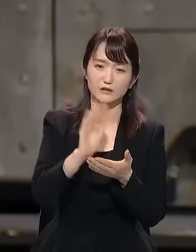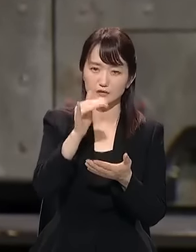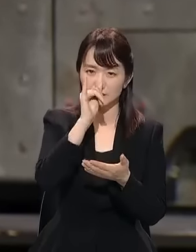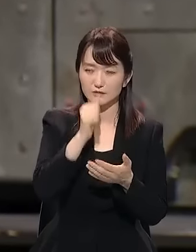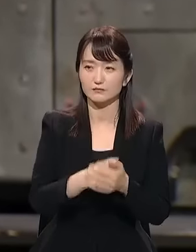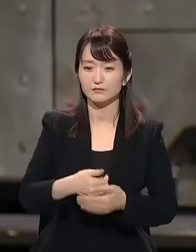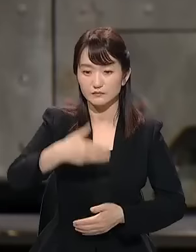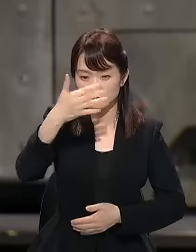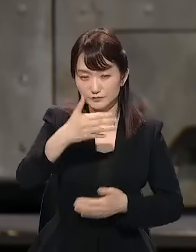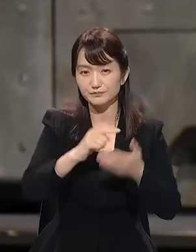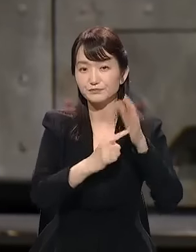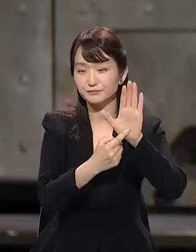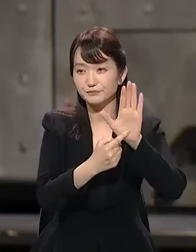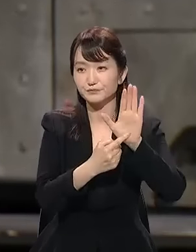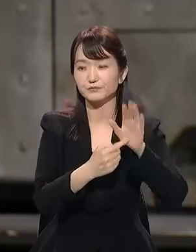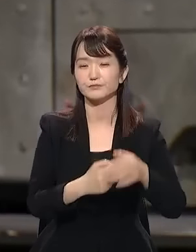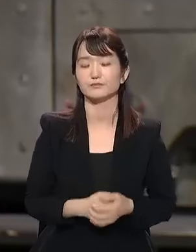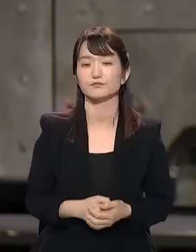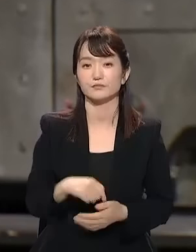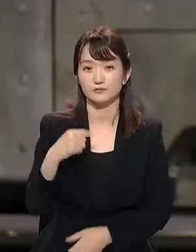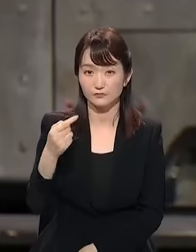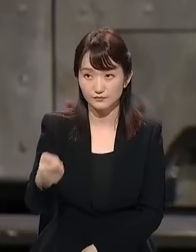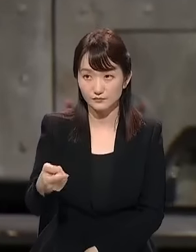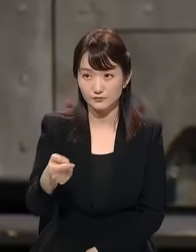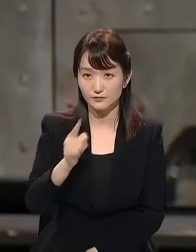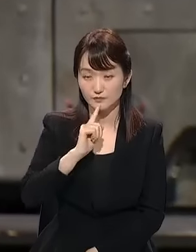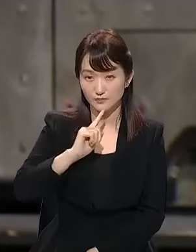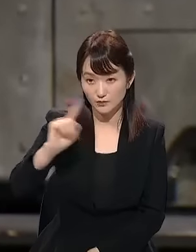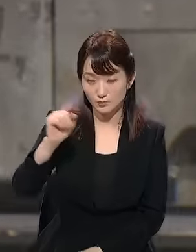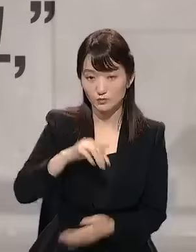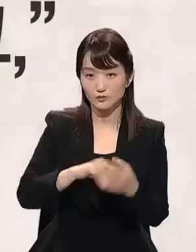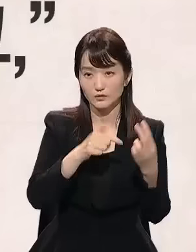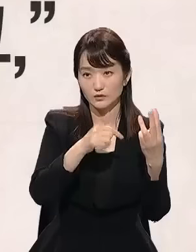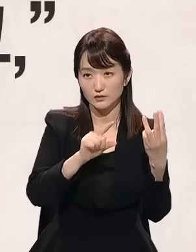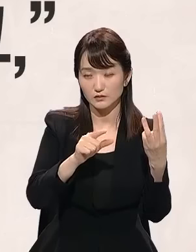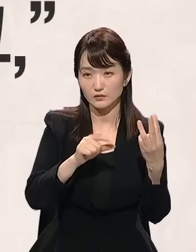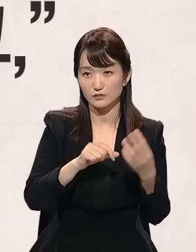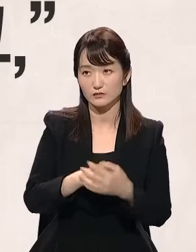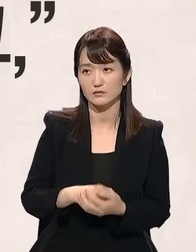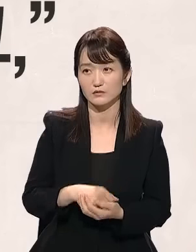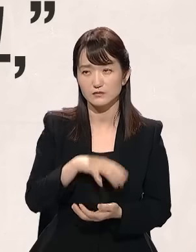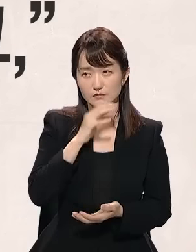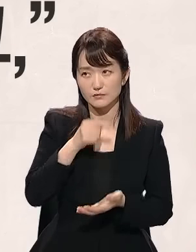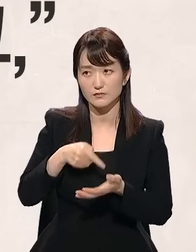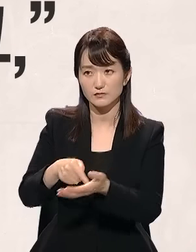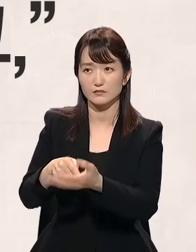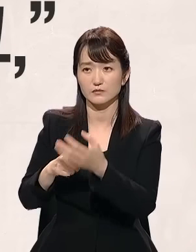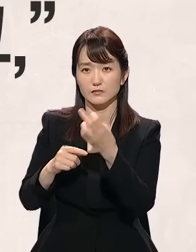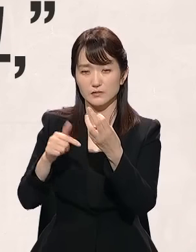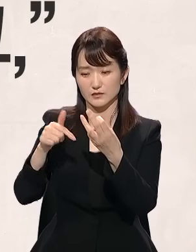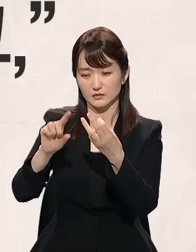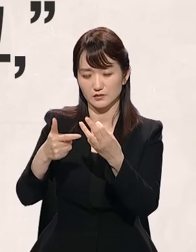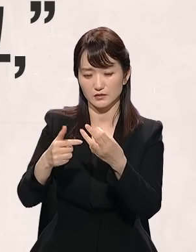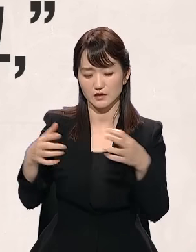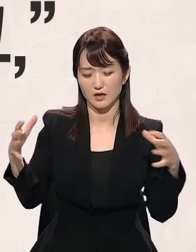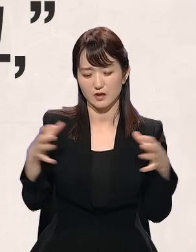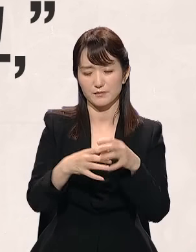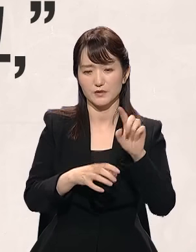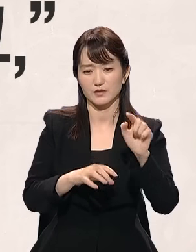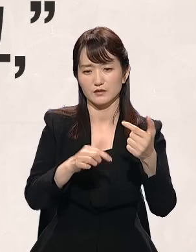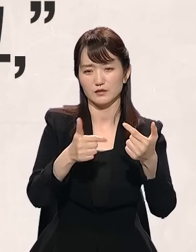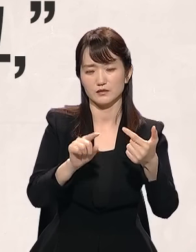영상이 지금 공개되고 나서 뭐 이후에 고소 세건 진정 열 세권 합쳐서 16권의 사건이 지금 접수된